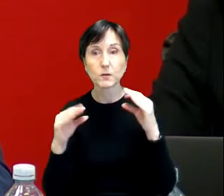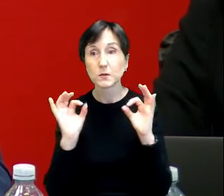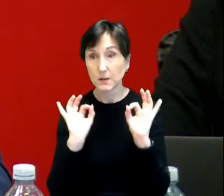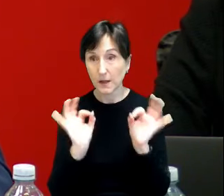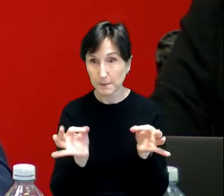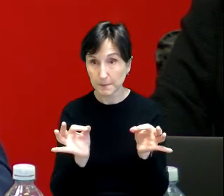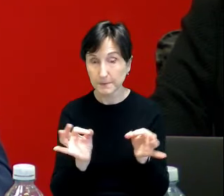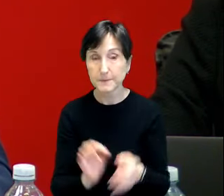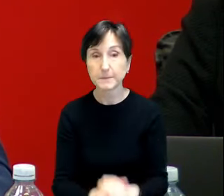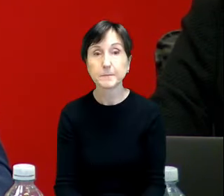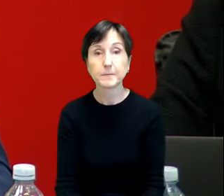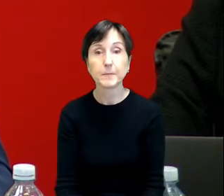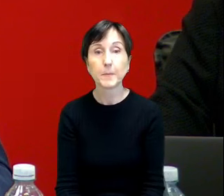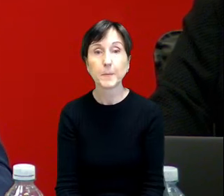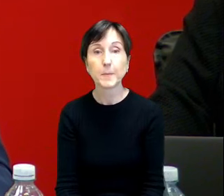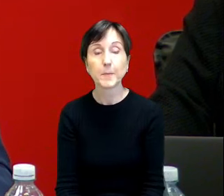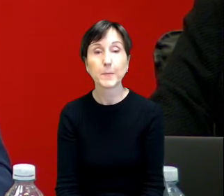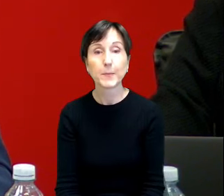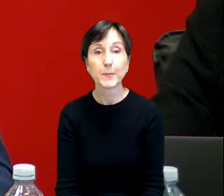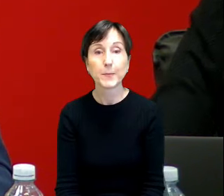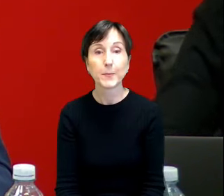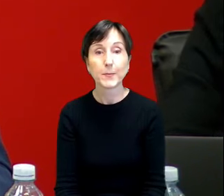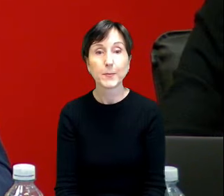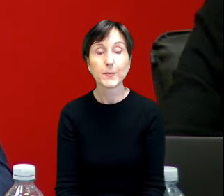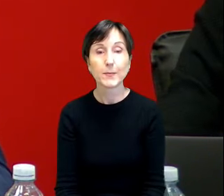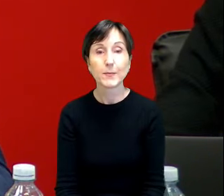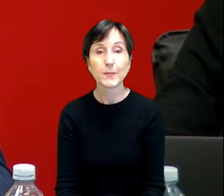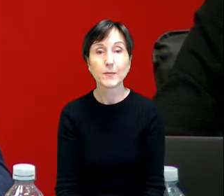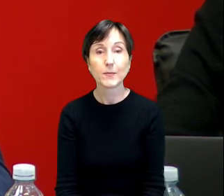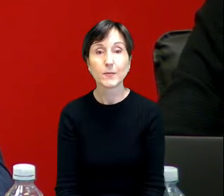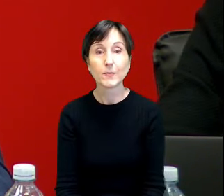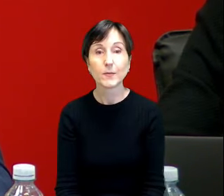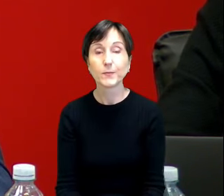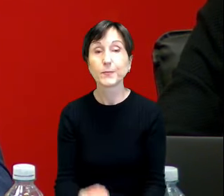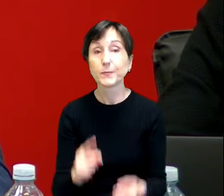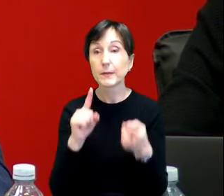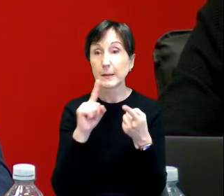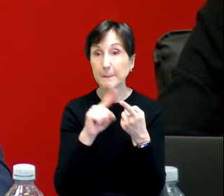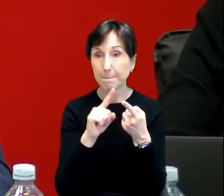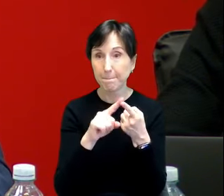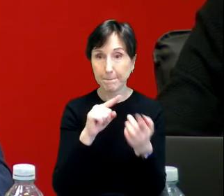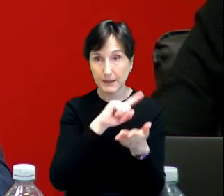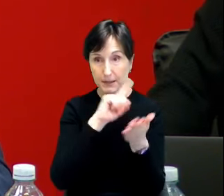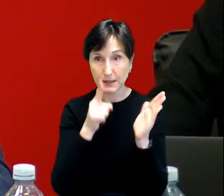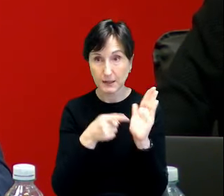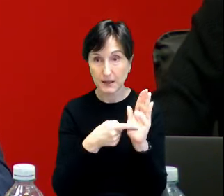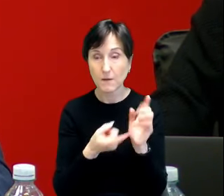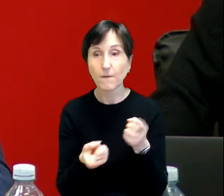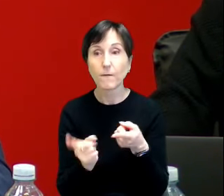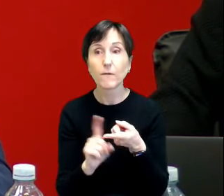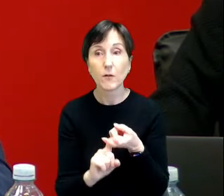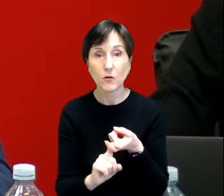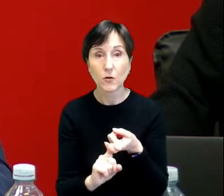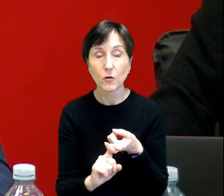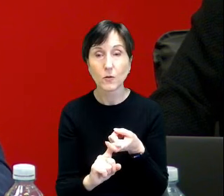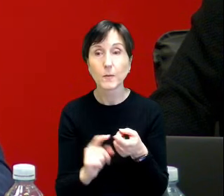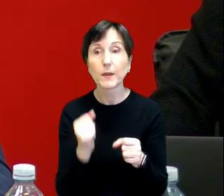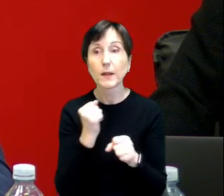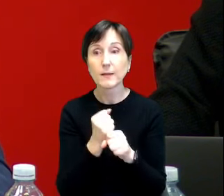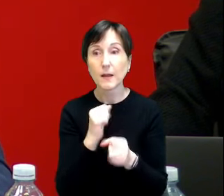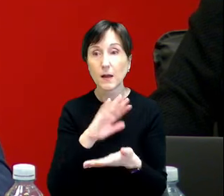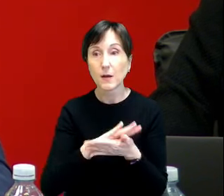matomi norėčiau pereiti prie pirmo klausimo dėl darbotvarkės